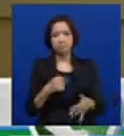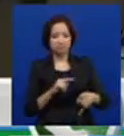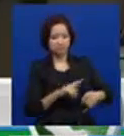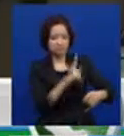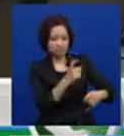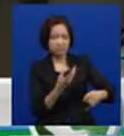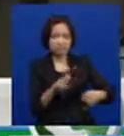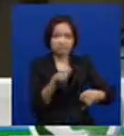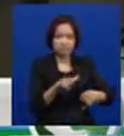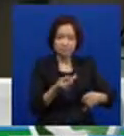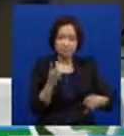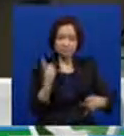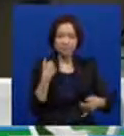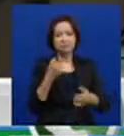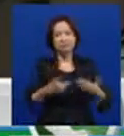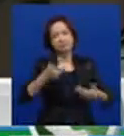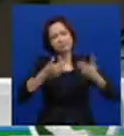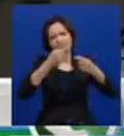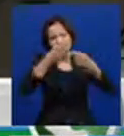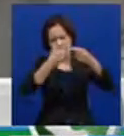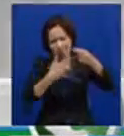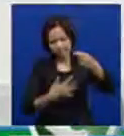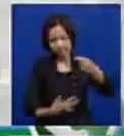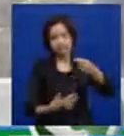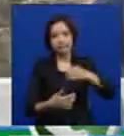างที่ตายและกิจกรรมอื่นๆค่ะ